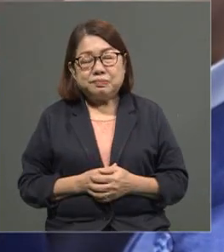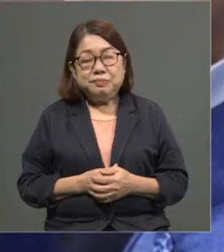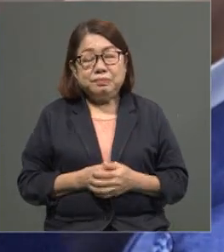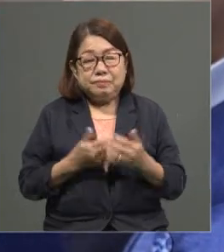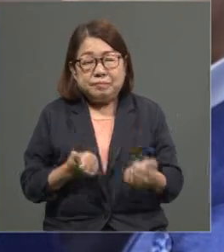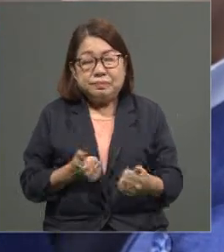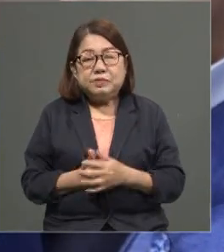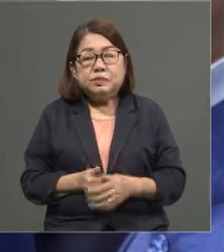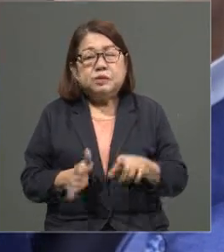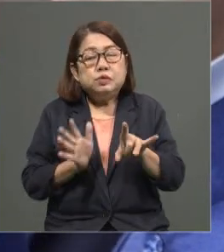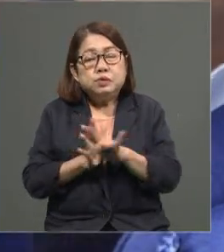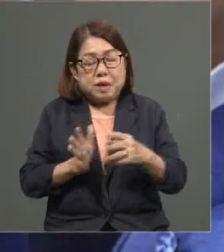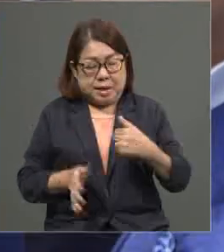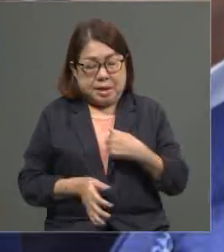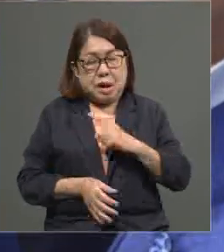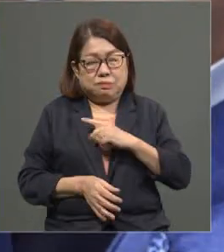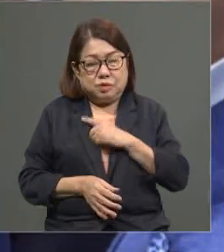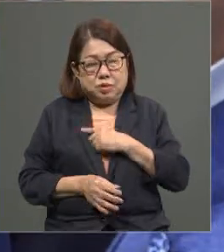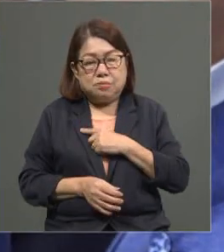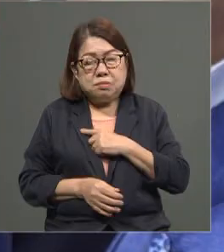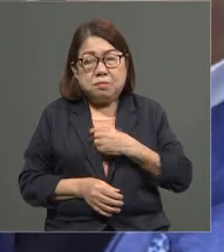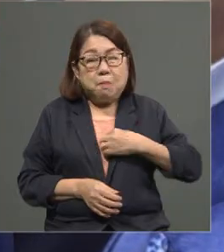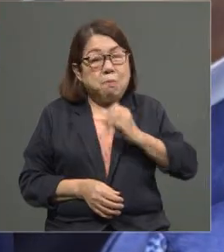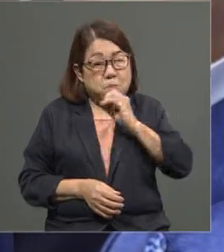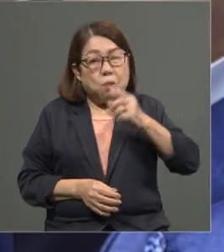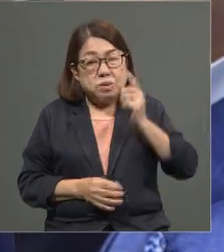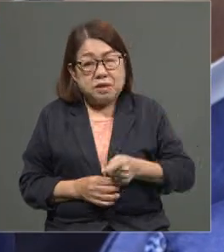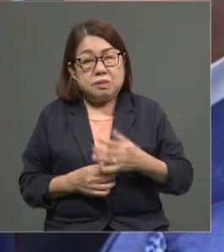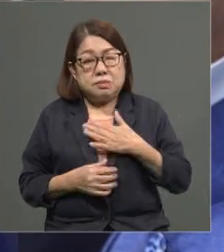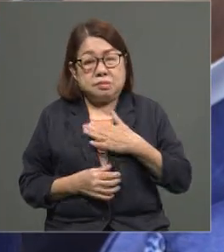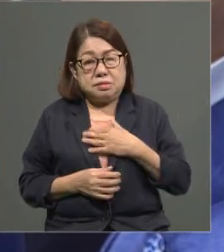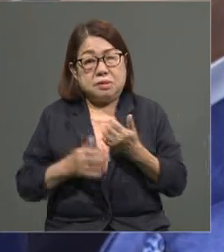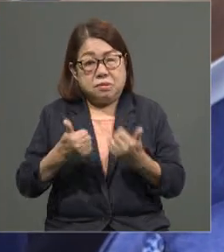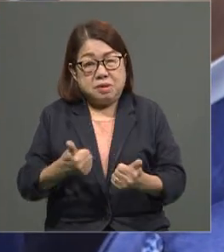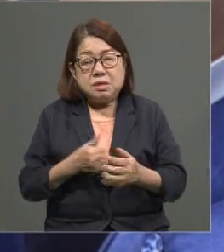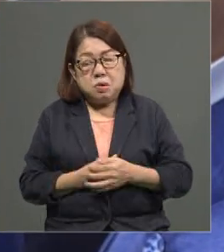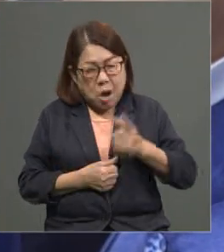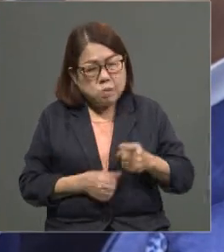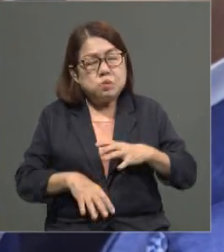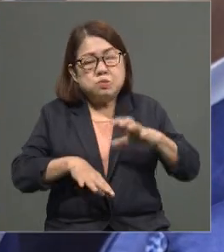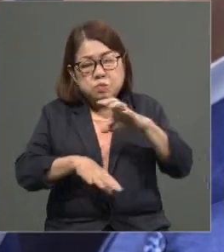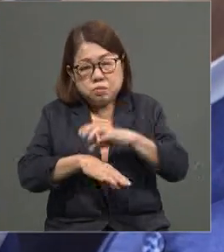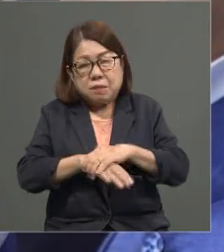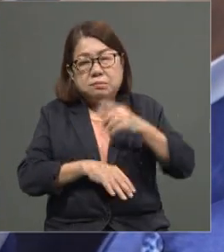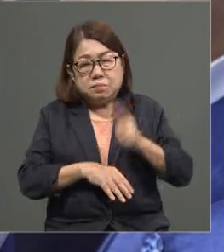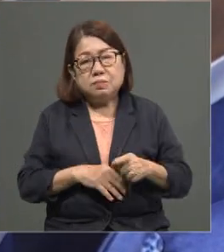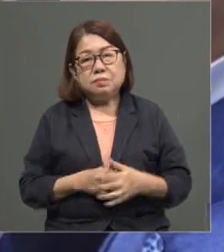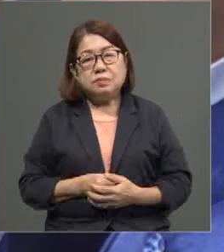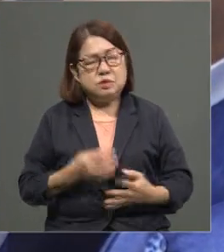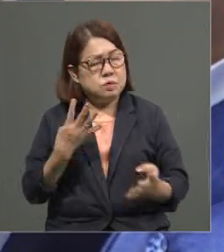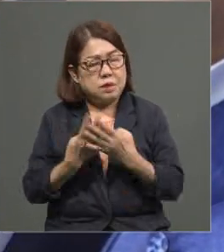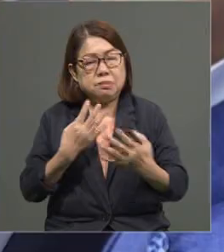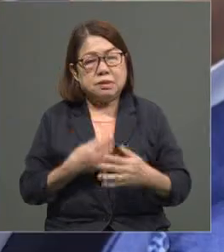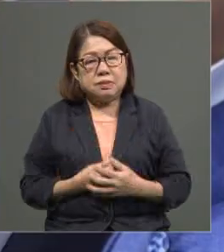อนจบอยู่ที่อาคนเดียวท่านเองฟันธงไปได้เลยนะครับงานนี้เดินสุดซอยและทะลุซอยและ